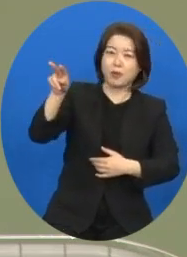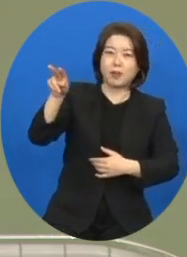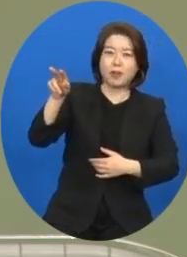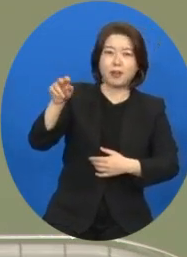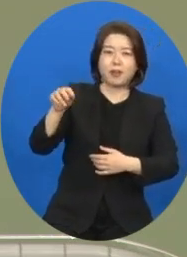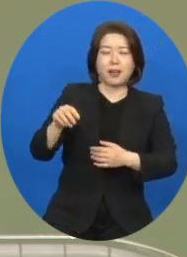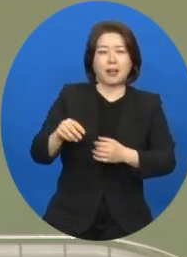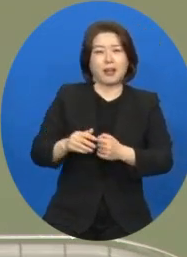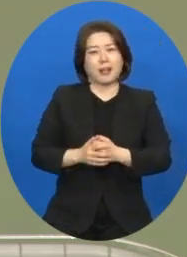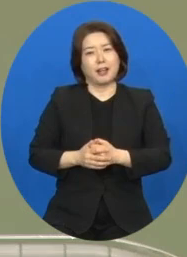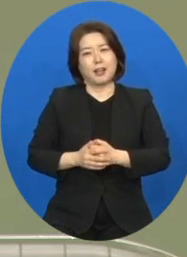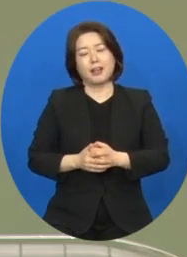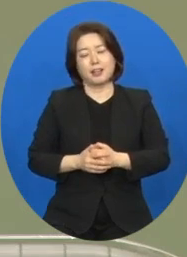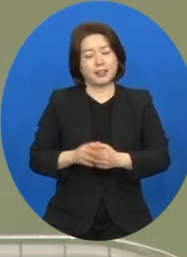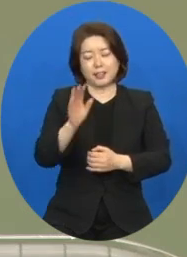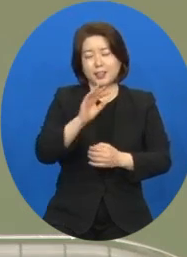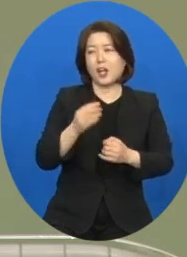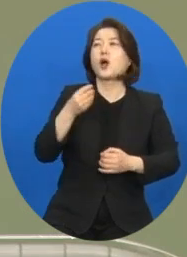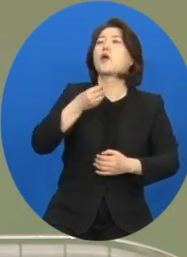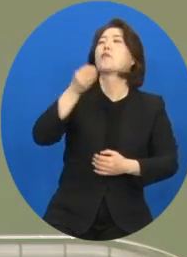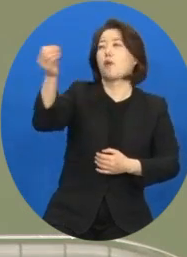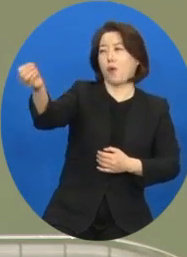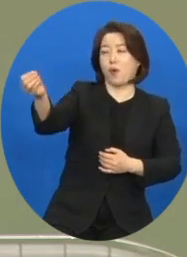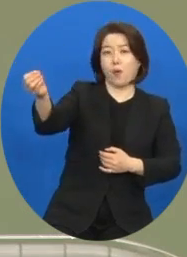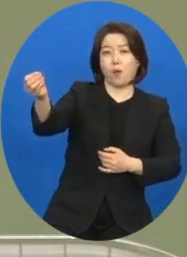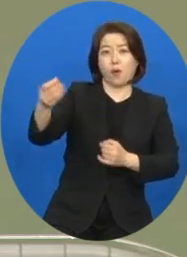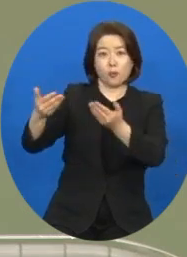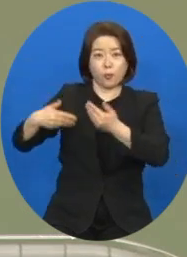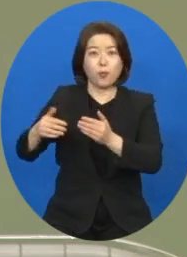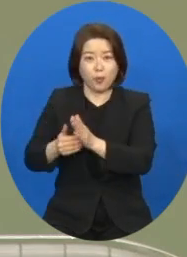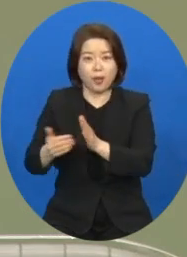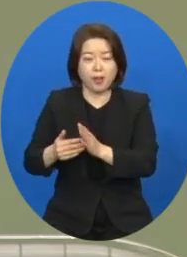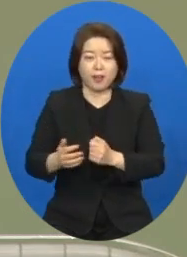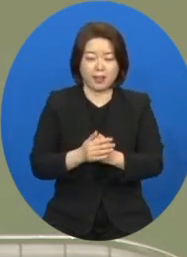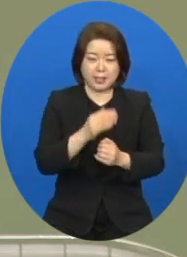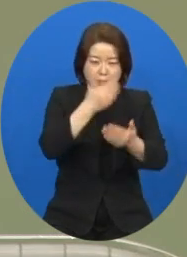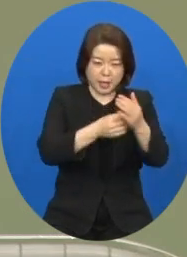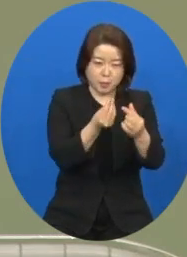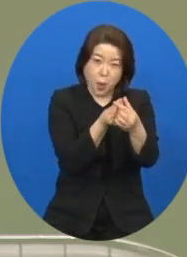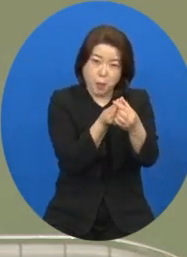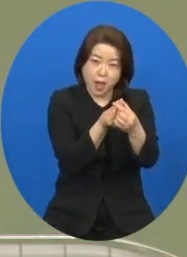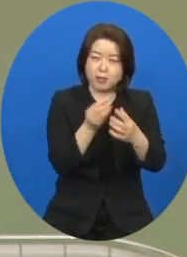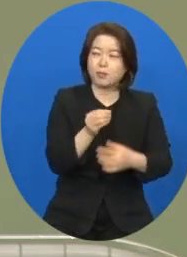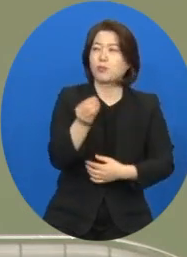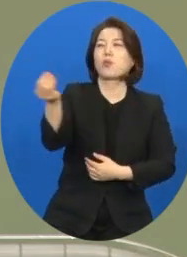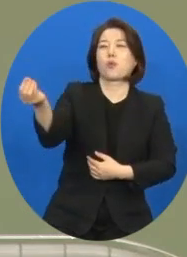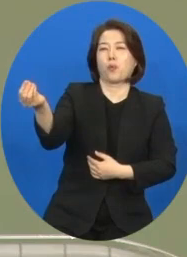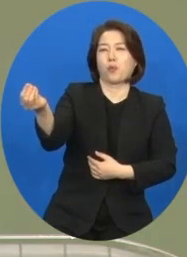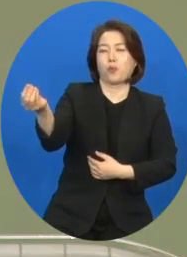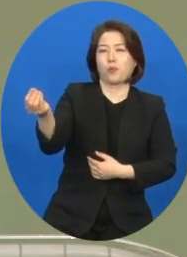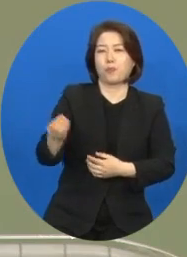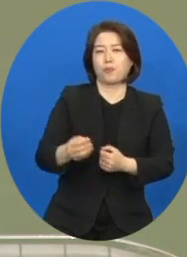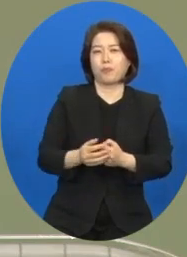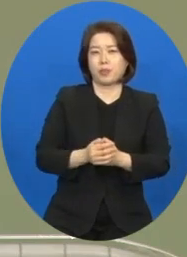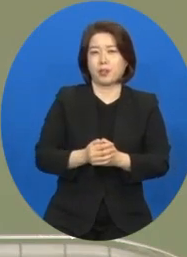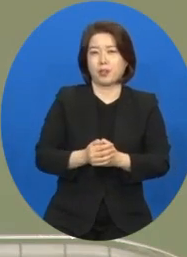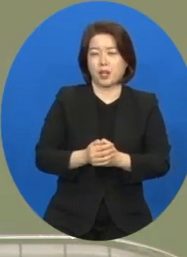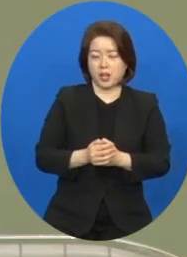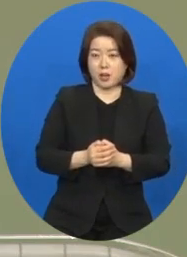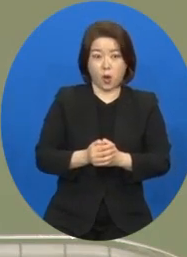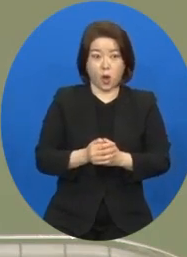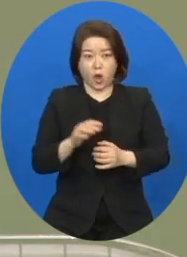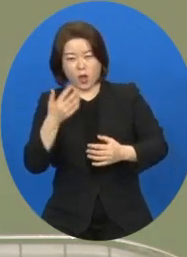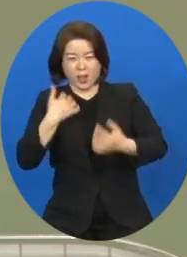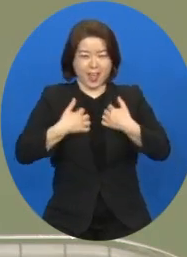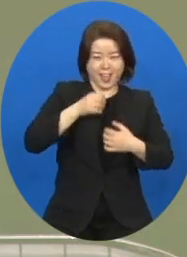그러다가 너 먹으라 이러고 빵을 주더래요. 남은 한 조각을. 그래서 받아 먹었대요. 얼른